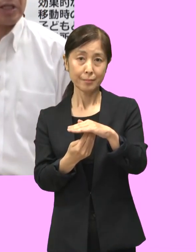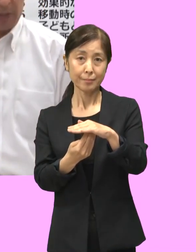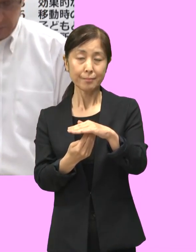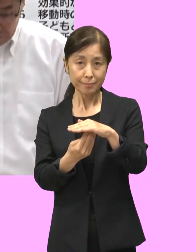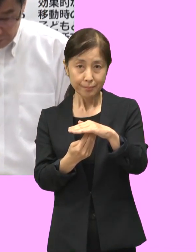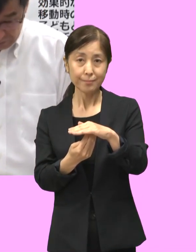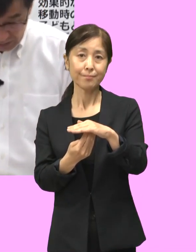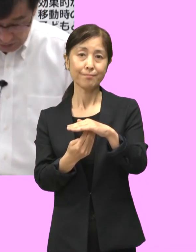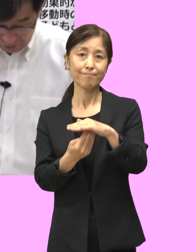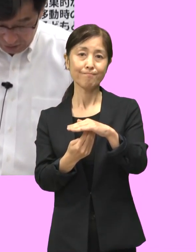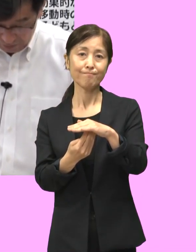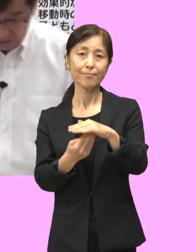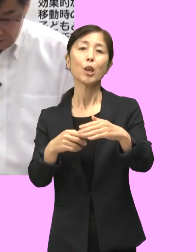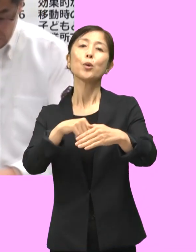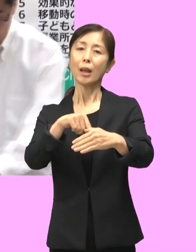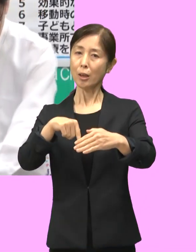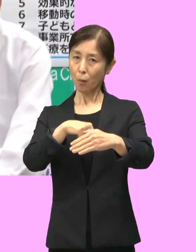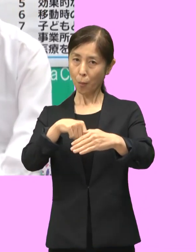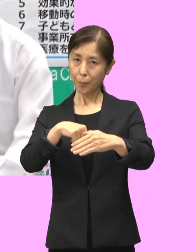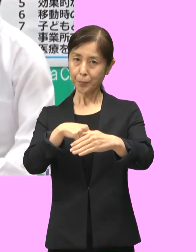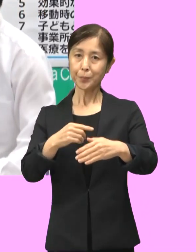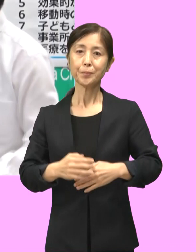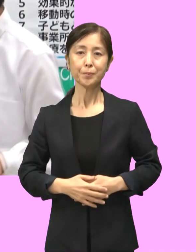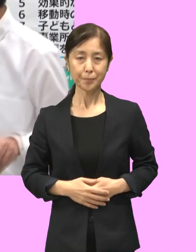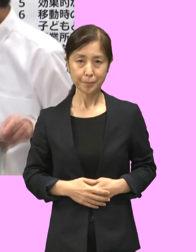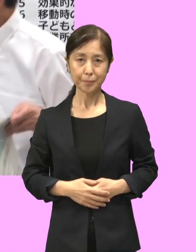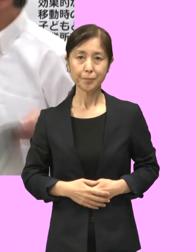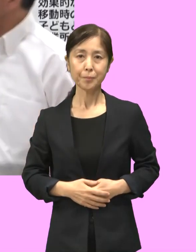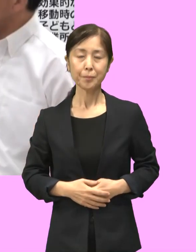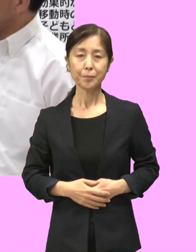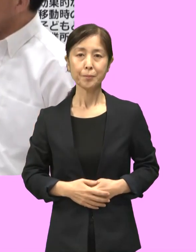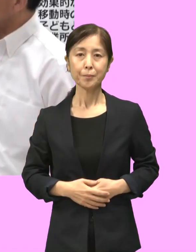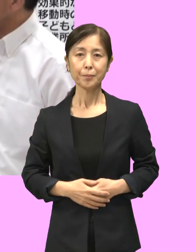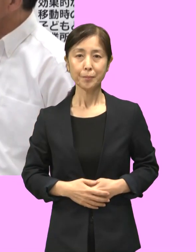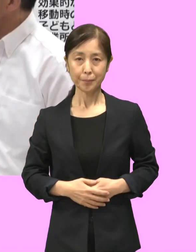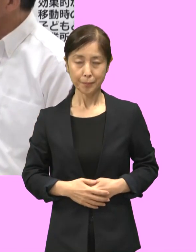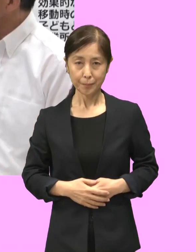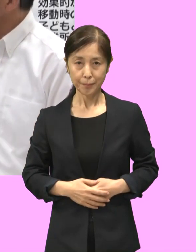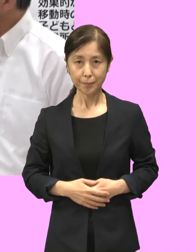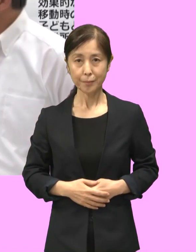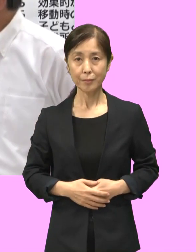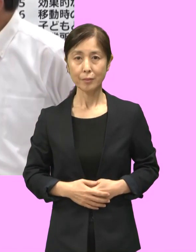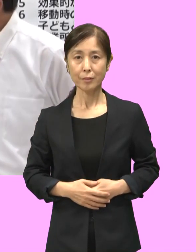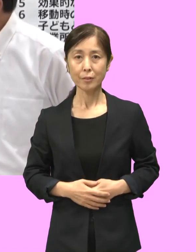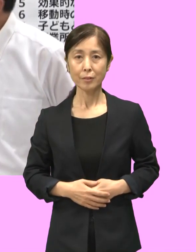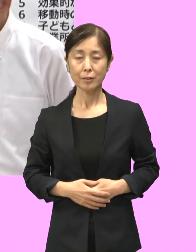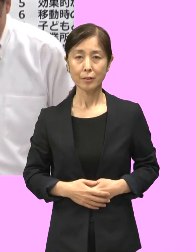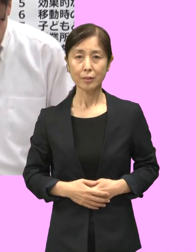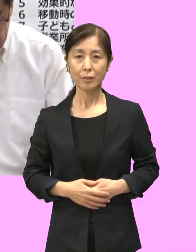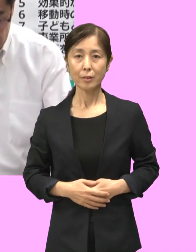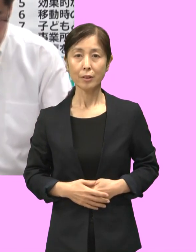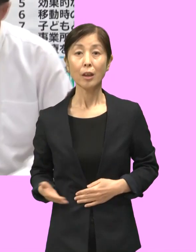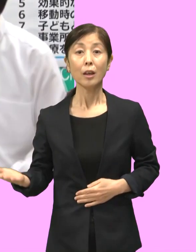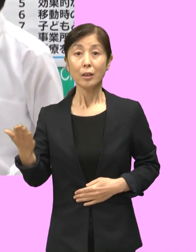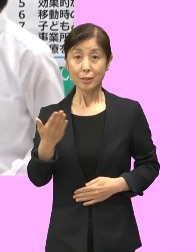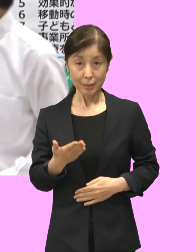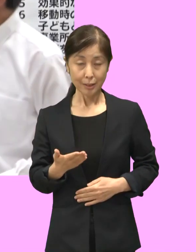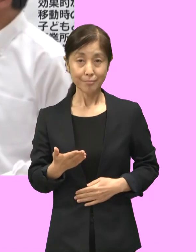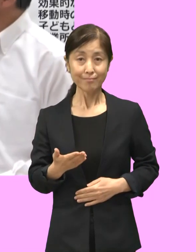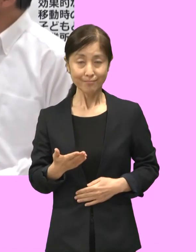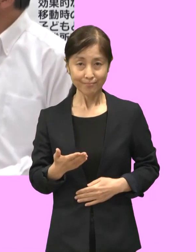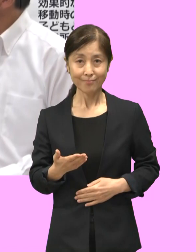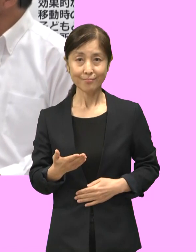こう引き上げていくという内容になります。はい、1点目は以上であります。で2点目は、